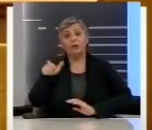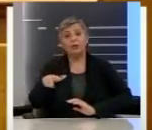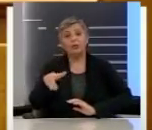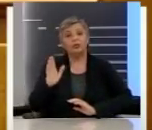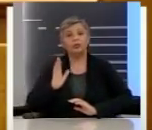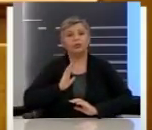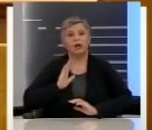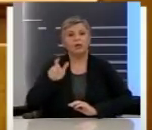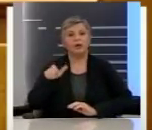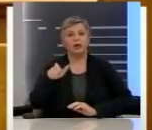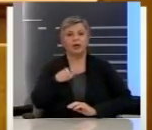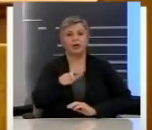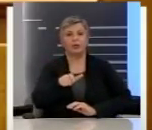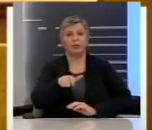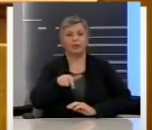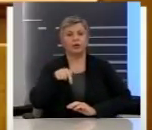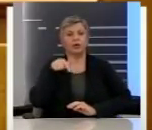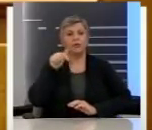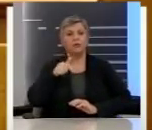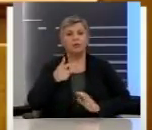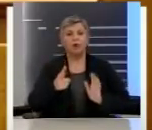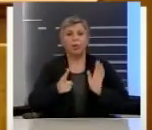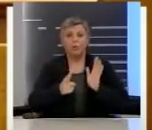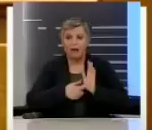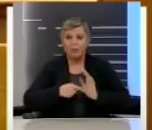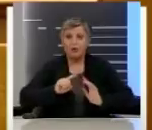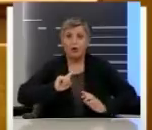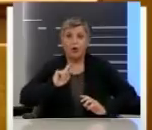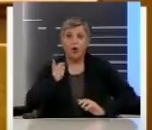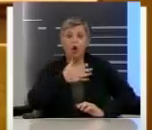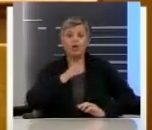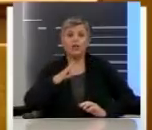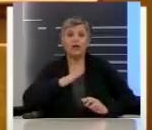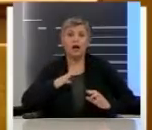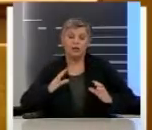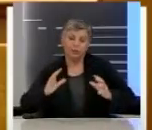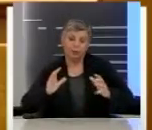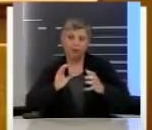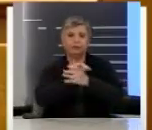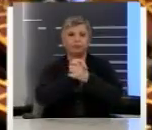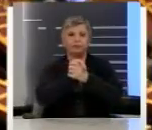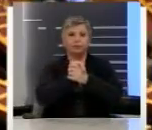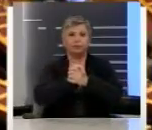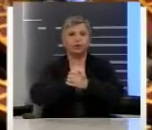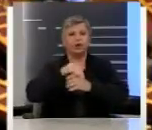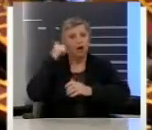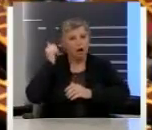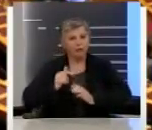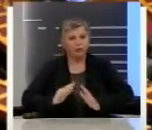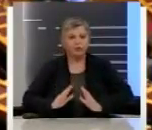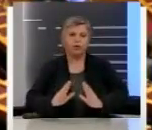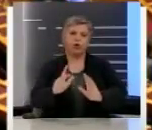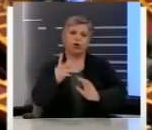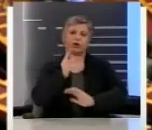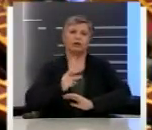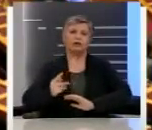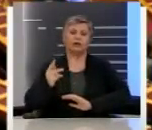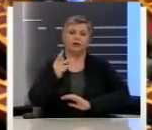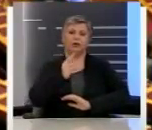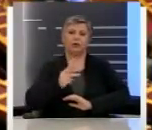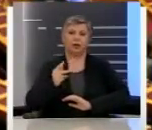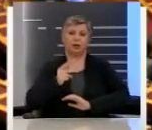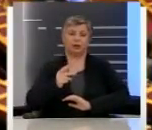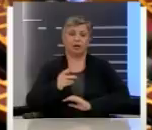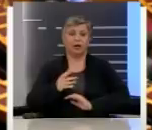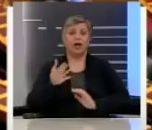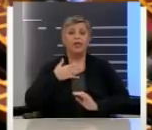ευημερίας, πάνω στην οποία δομήθηκαν οι σύγχρονες κοινωνίες, η οποία σας θυμίζω ότι στο